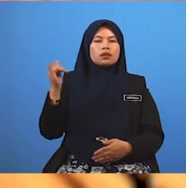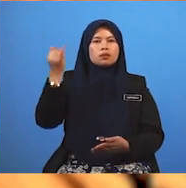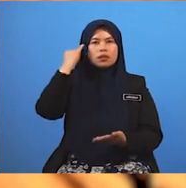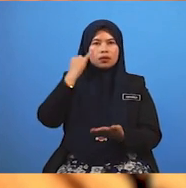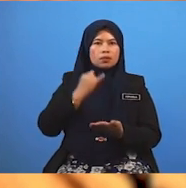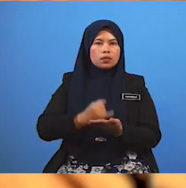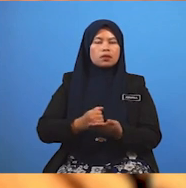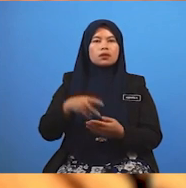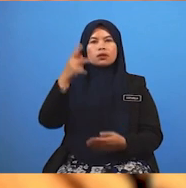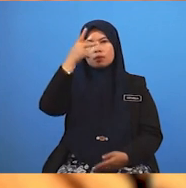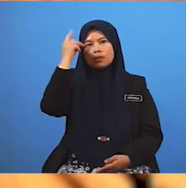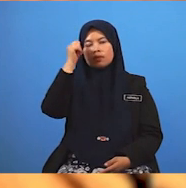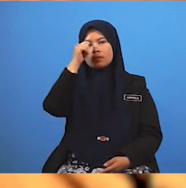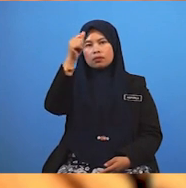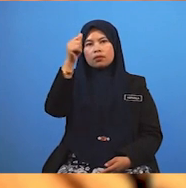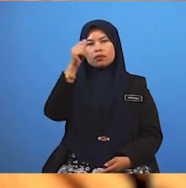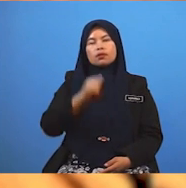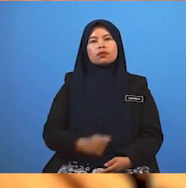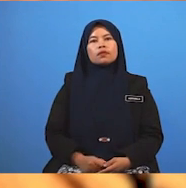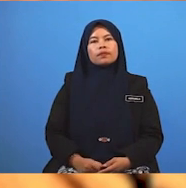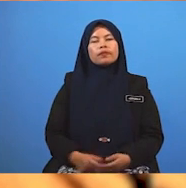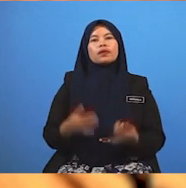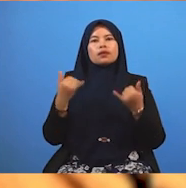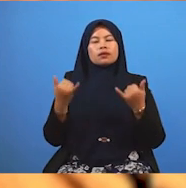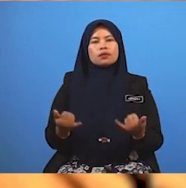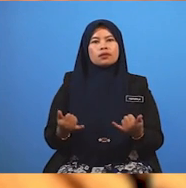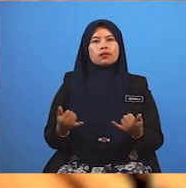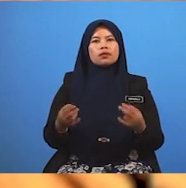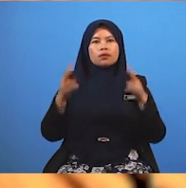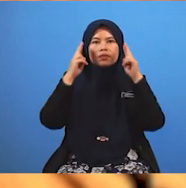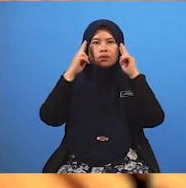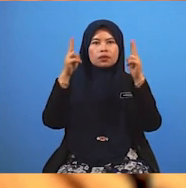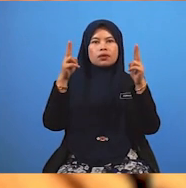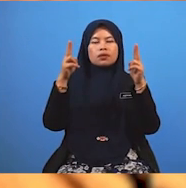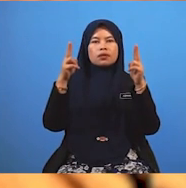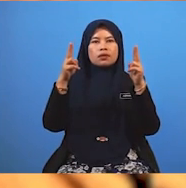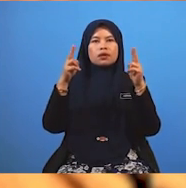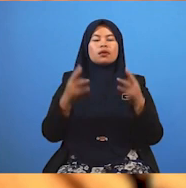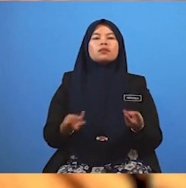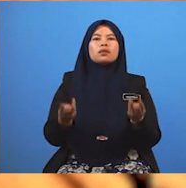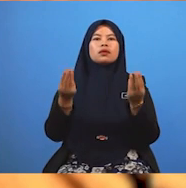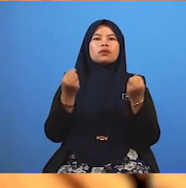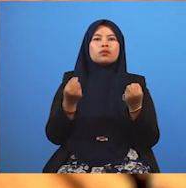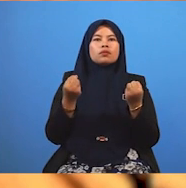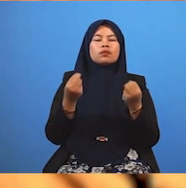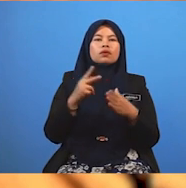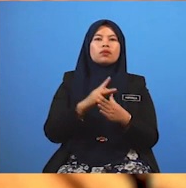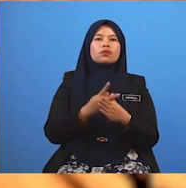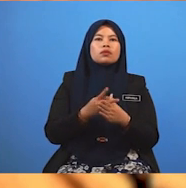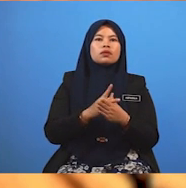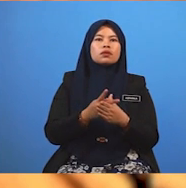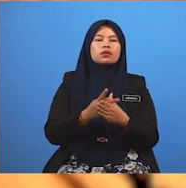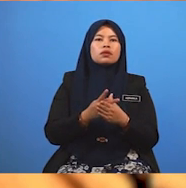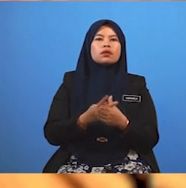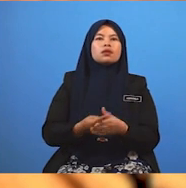Allah Subhanahu Wa Taala. Sekarang Ustaz nak berkongsi maklumat dan ilmu yang